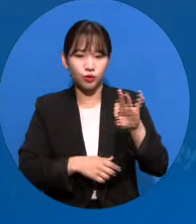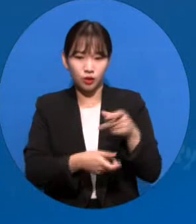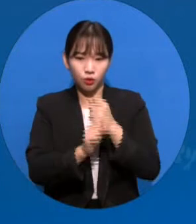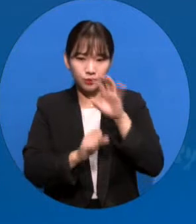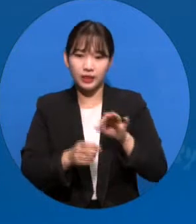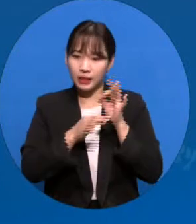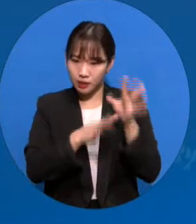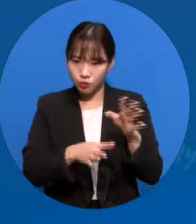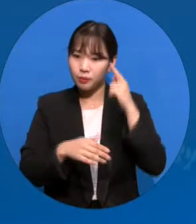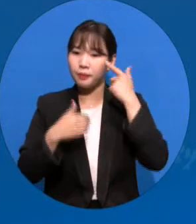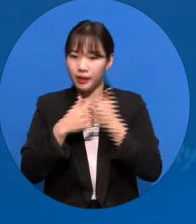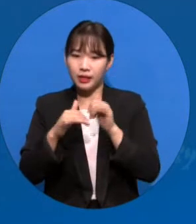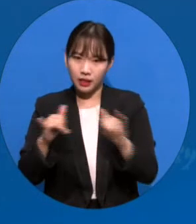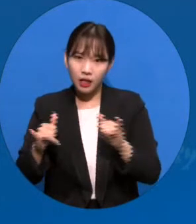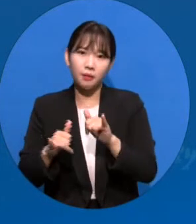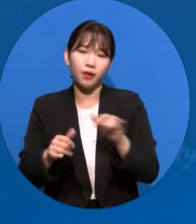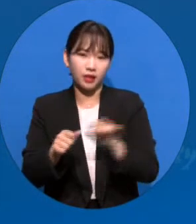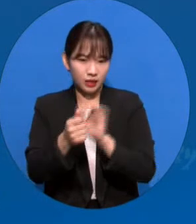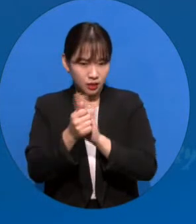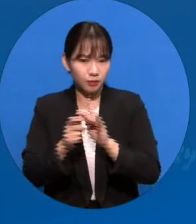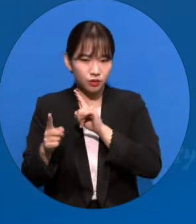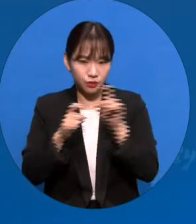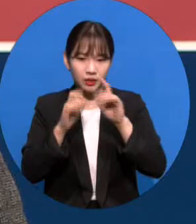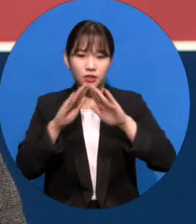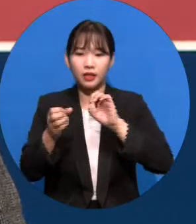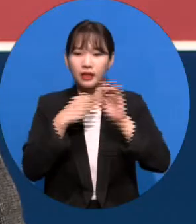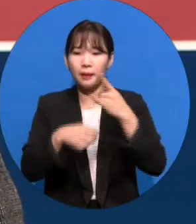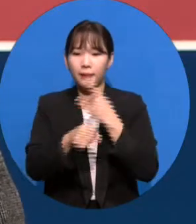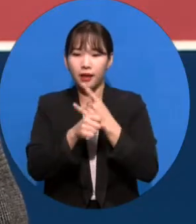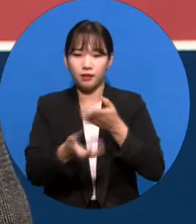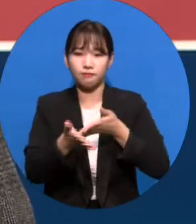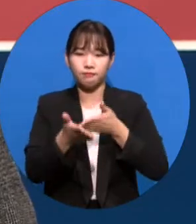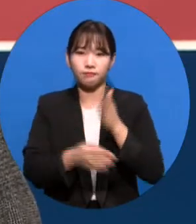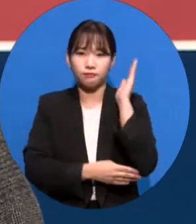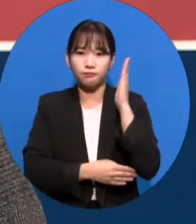골프장 기증과 반대급부 특혜 의혹에 전라남도가 답을 내놓으라고 말했습니다.